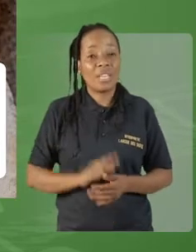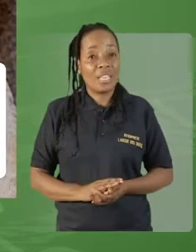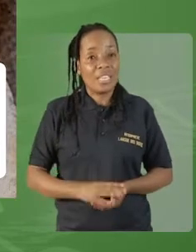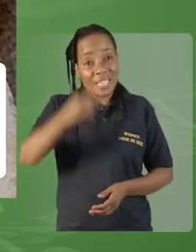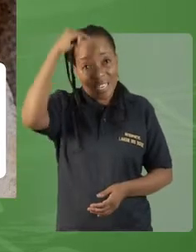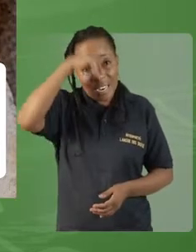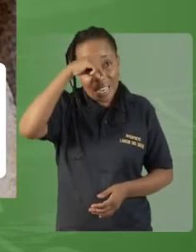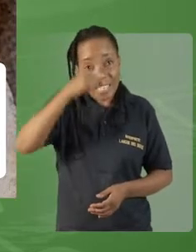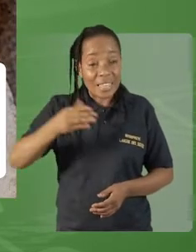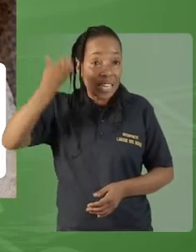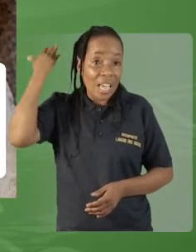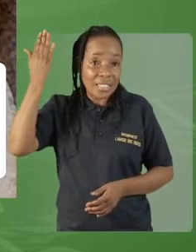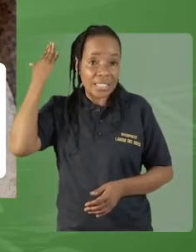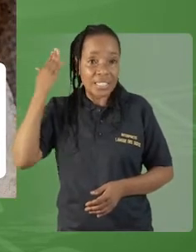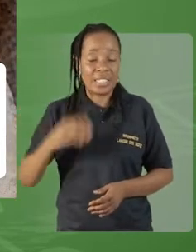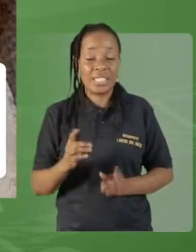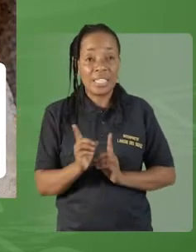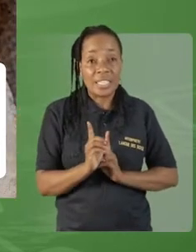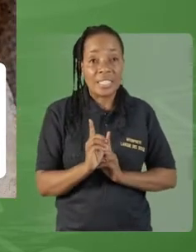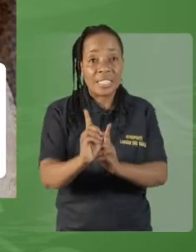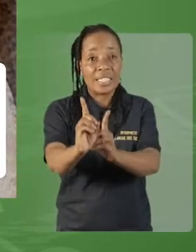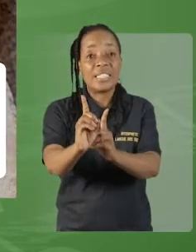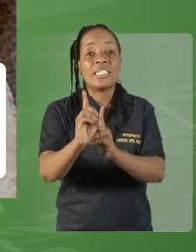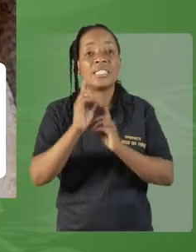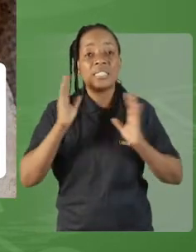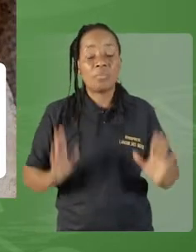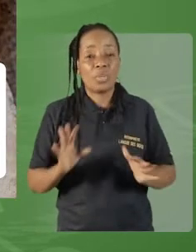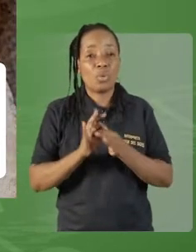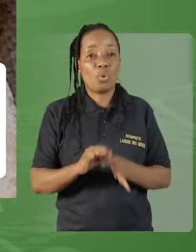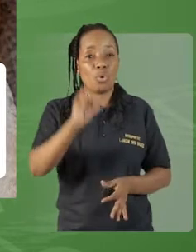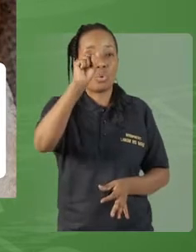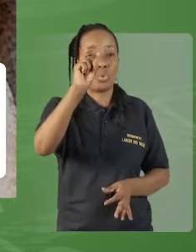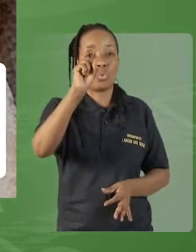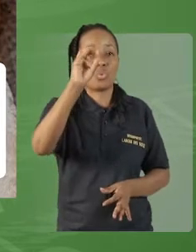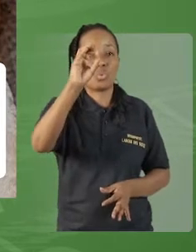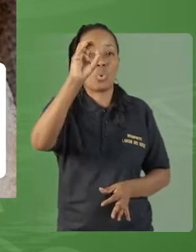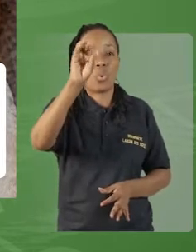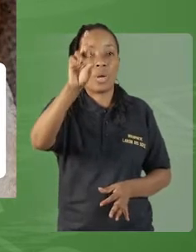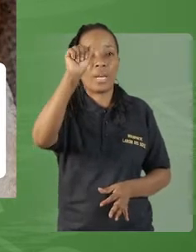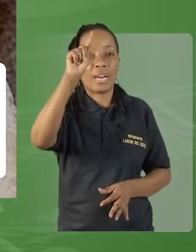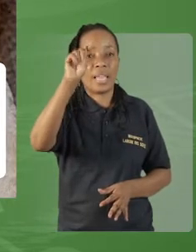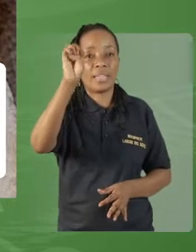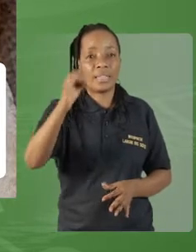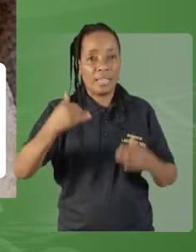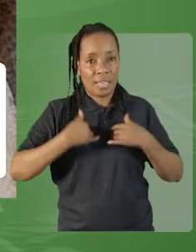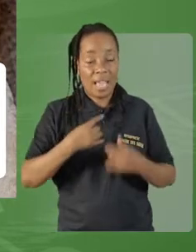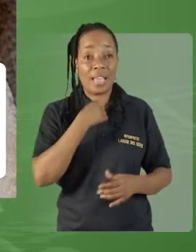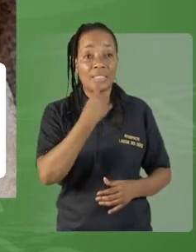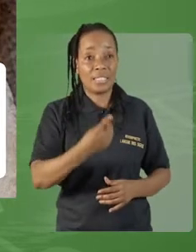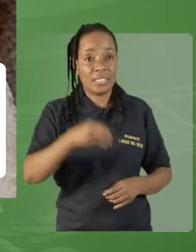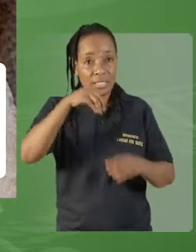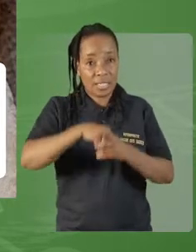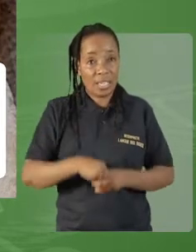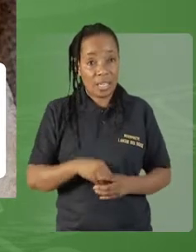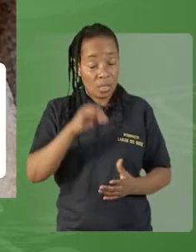du père de la philosophie, Socrate, dira dans son œuvre Le